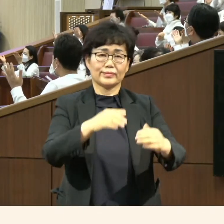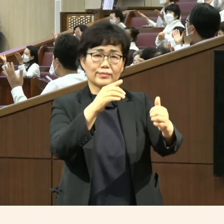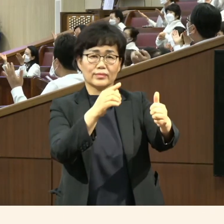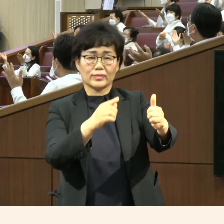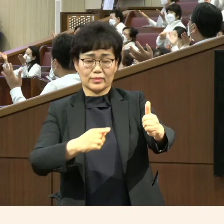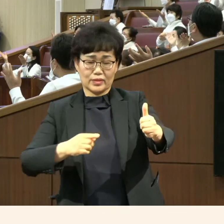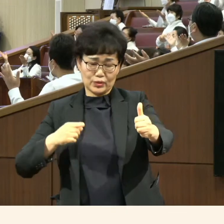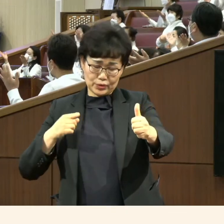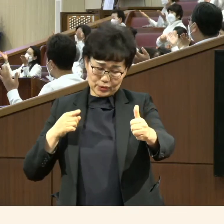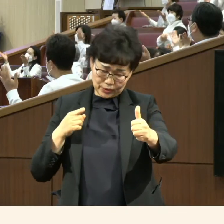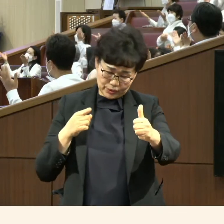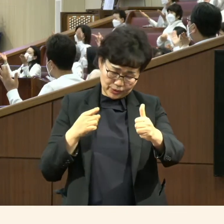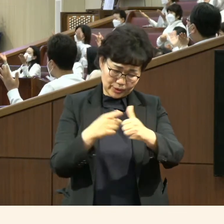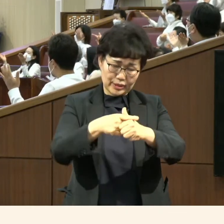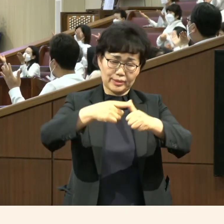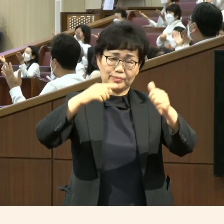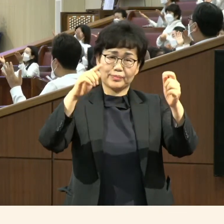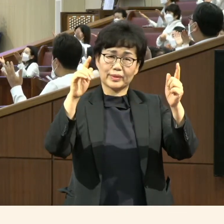양,